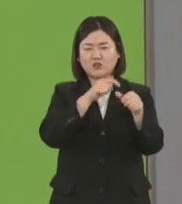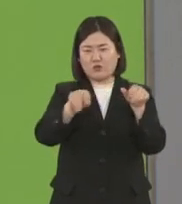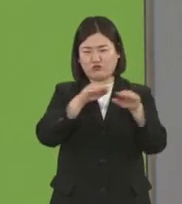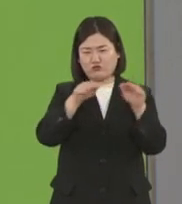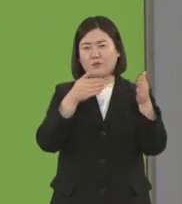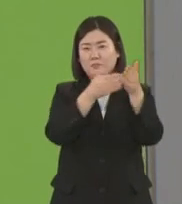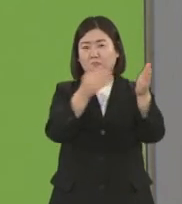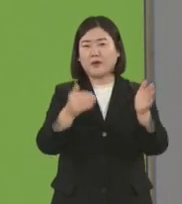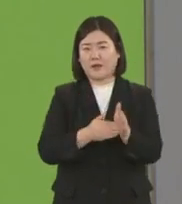행정처분을 의뢰했습니다